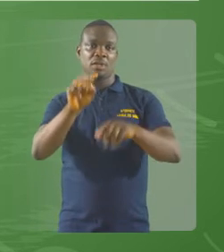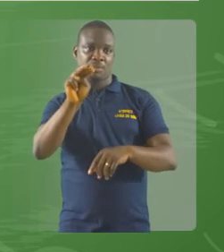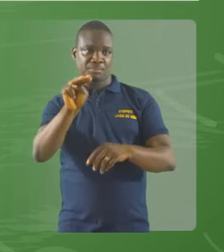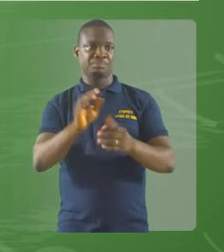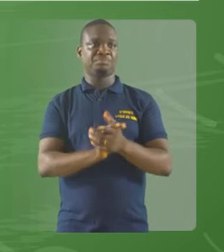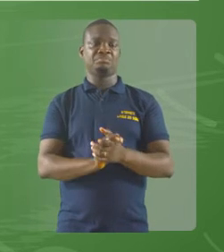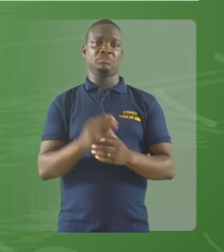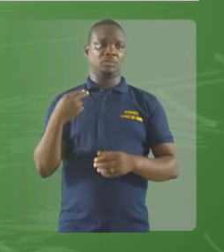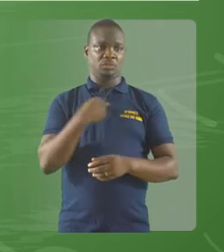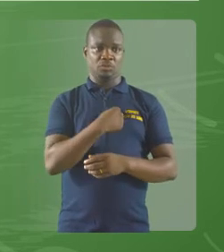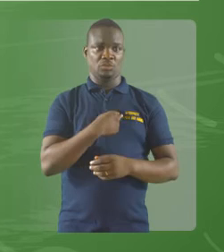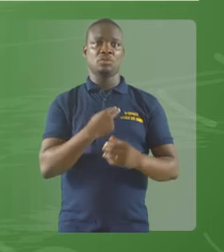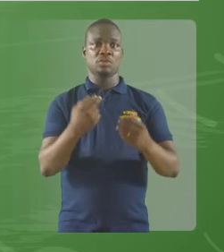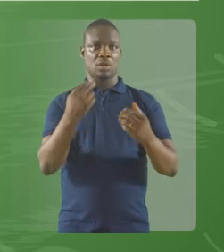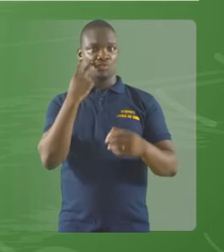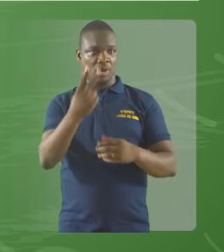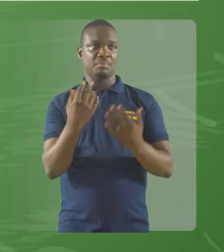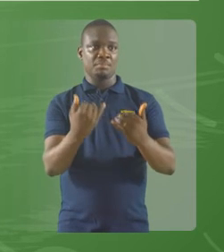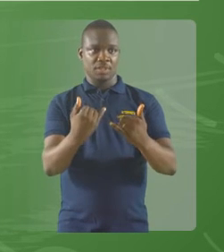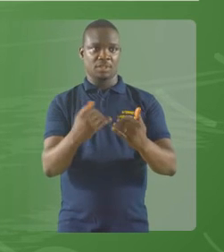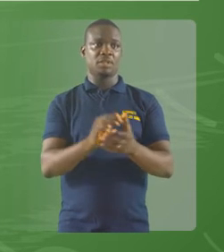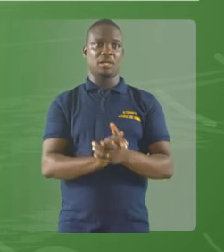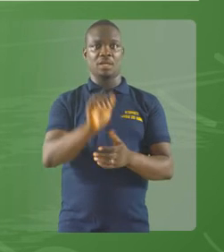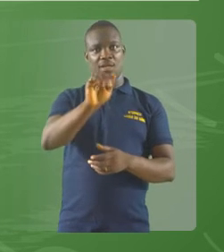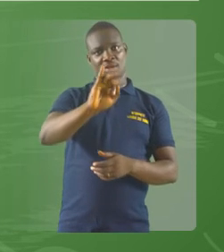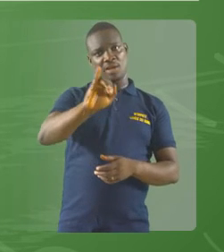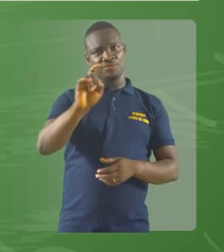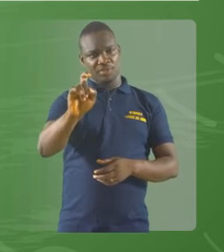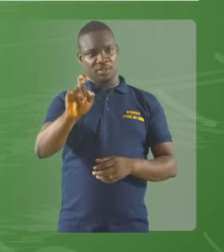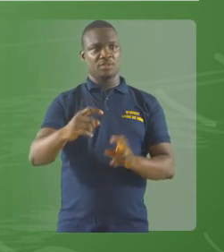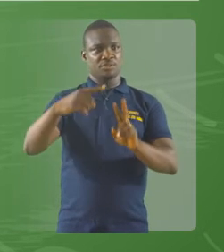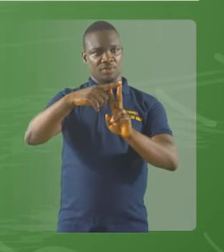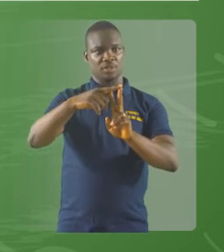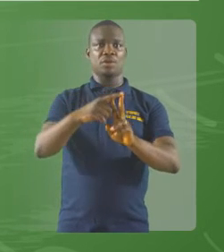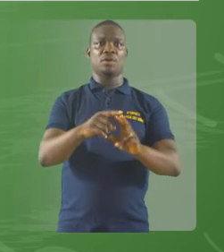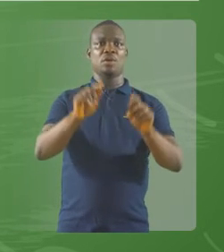Nous allons passer aux affixes. L'affixe du vecteur oméga M',